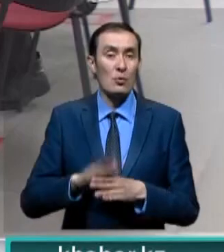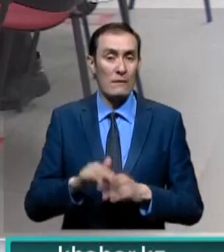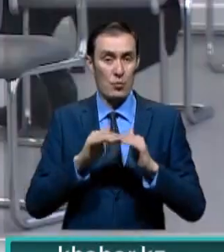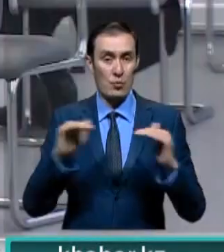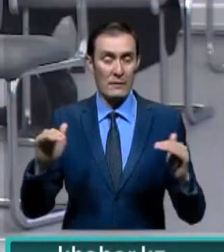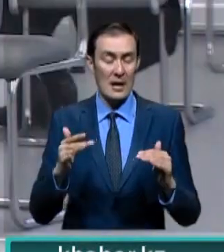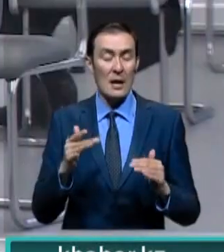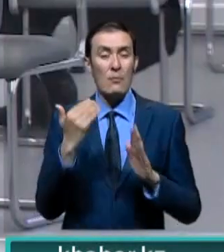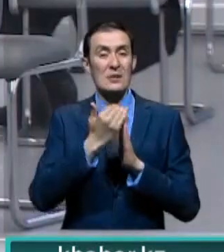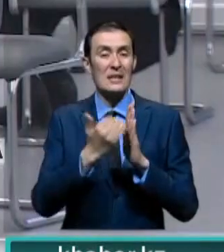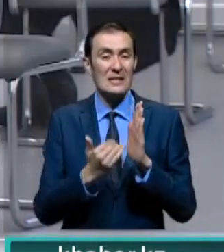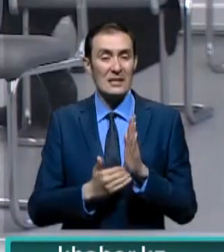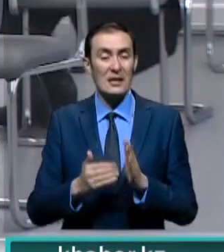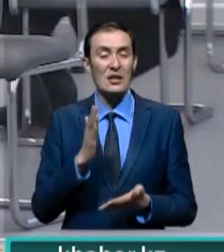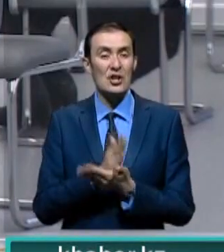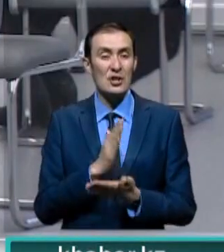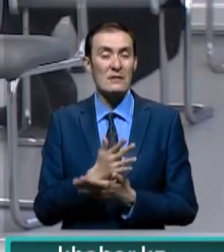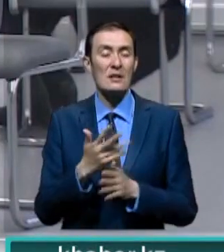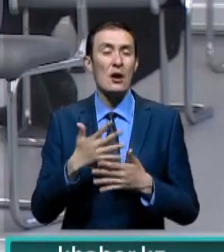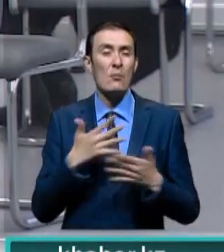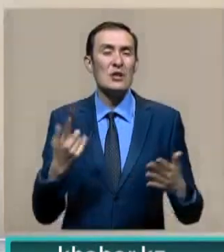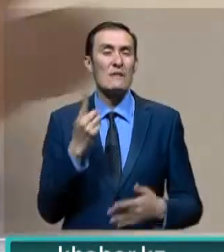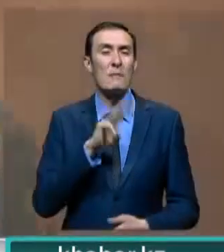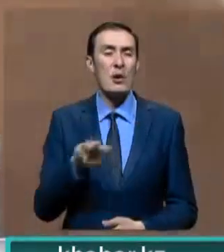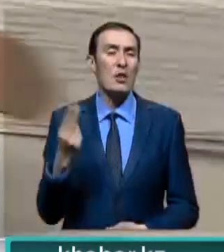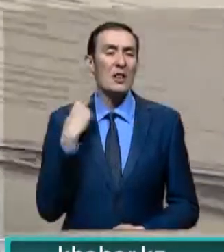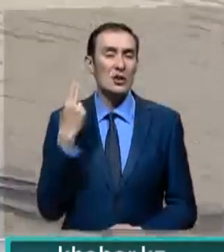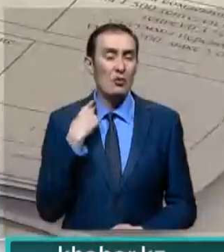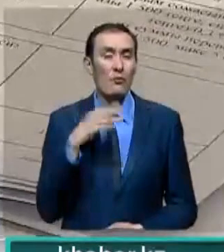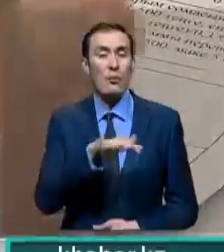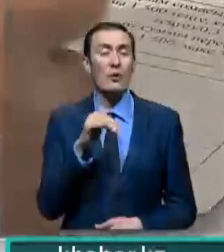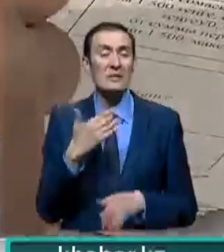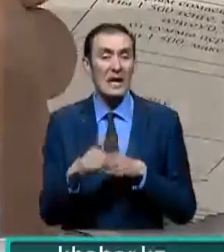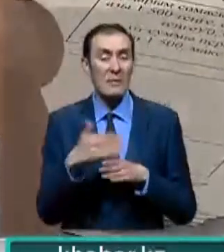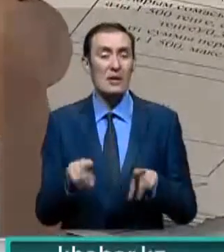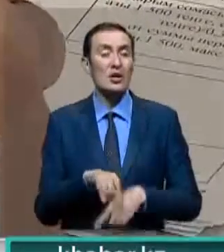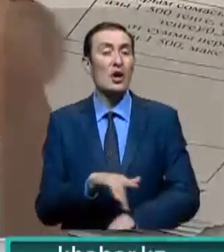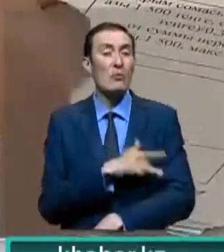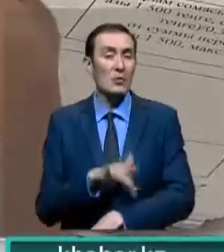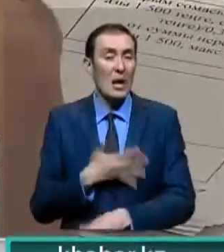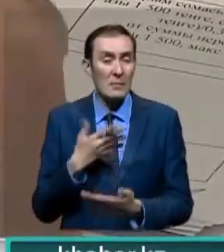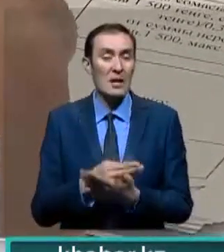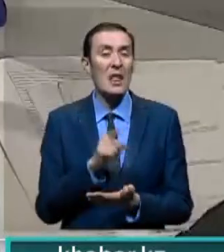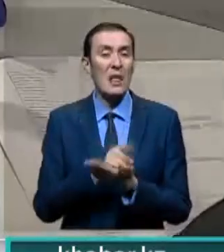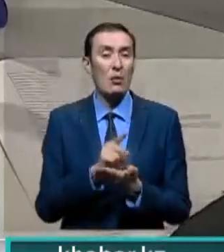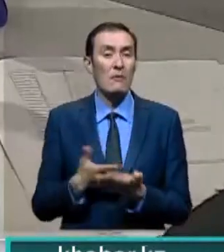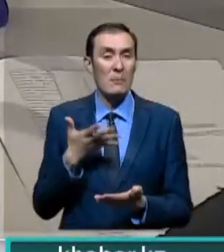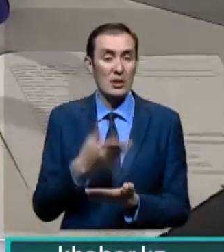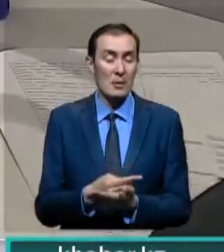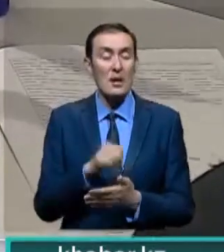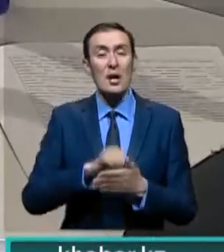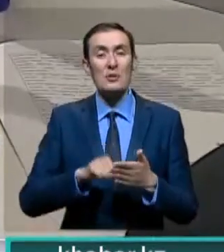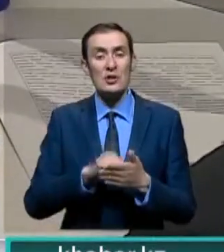по статистике в стране насчитывается больше миллиона должников по займам а также коммунальным и налоговым платежам